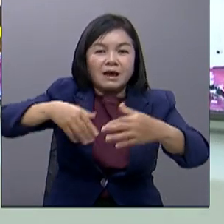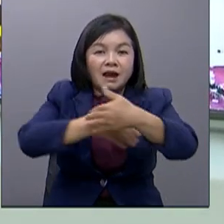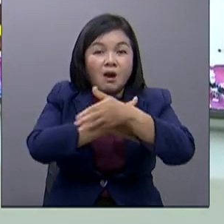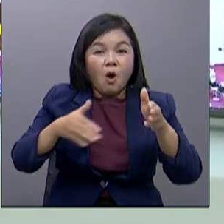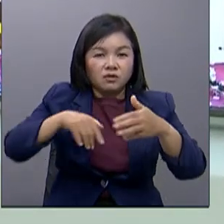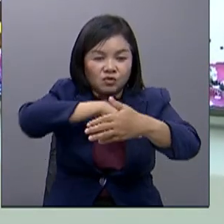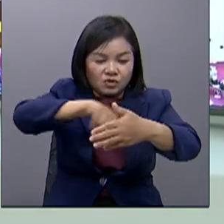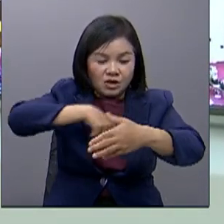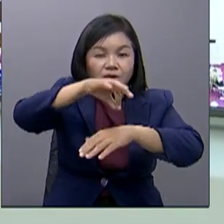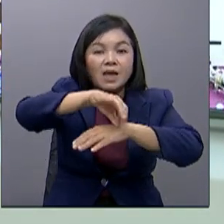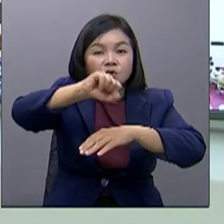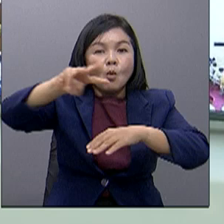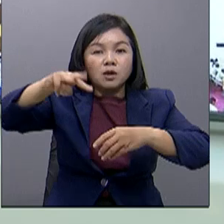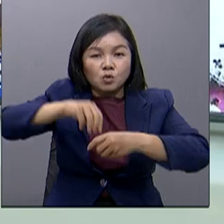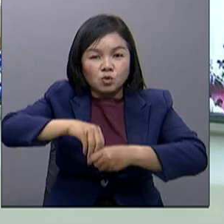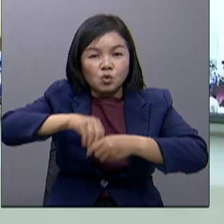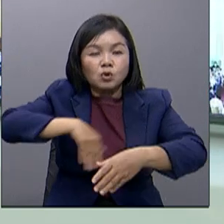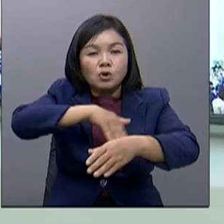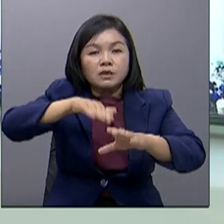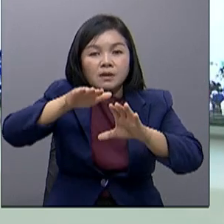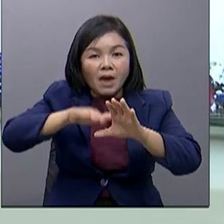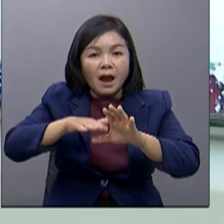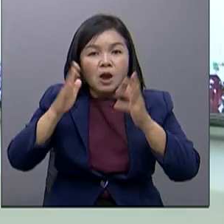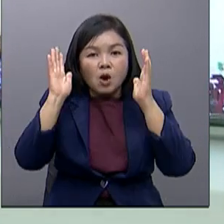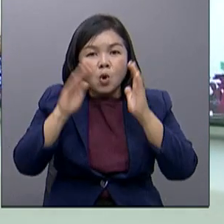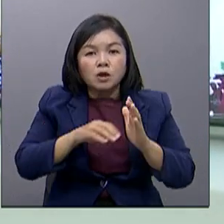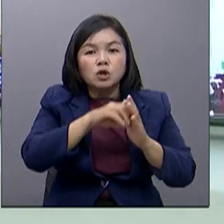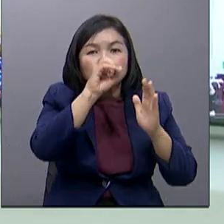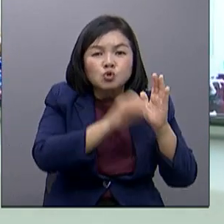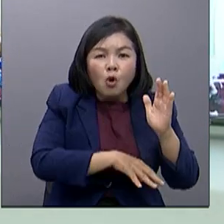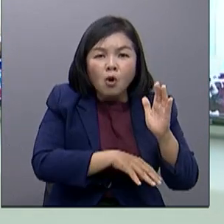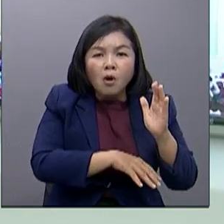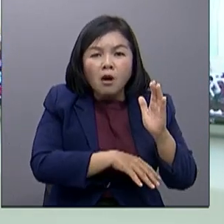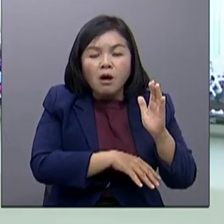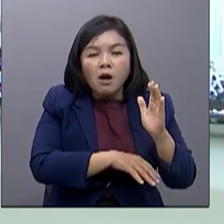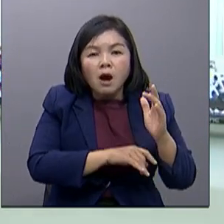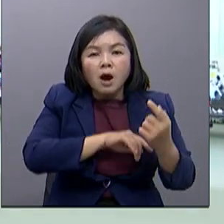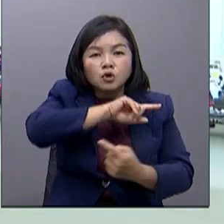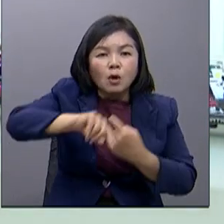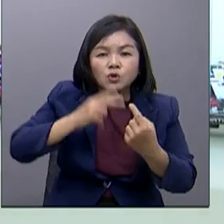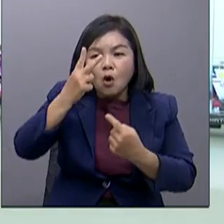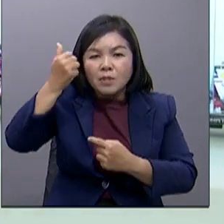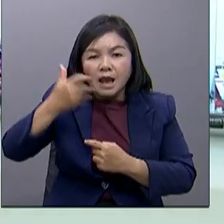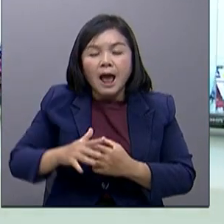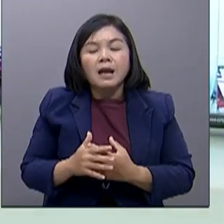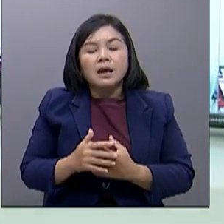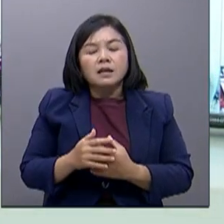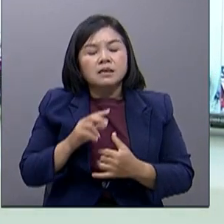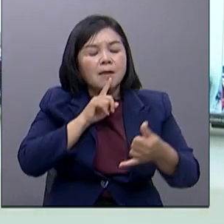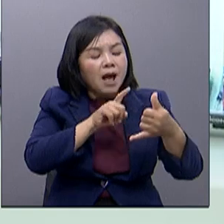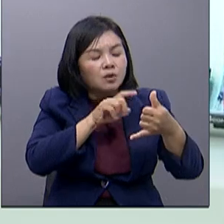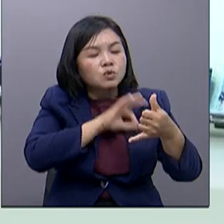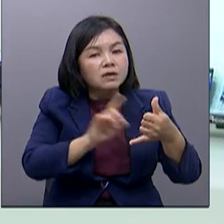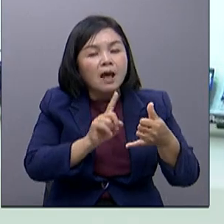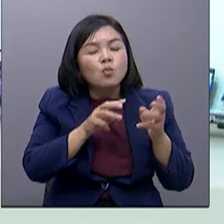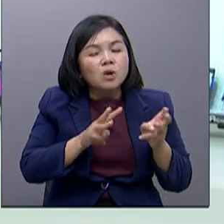เมื่อสักครู่เองดิฉันได้มีโอกาสได้พูดคุยกับคนที่ไม่ได้ไปต่อค่ะหลายคนก็บอกว่าการเลือกครั้งนี้ก็ถือว่าเป็นไปตามขั้นตอนค่ะแต่ก็มี